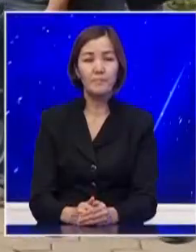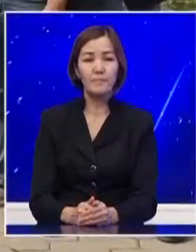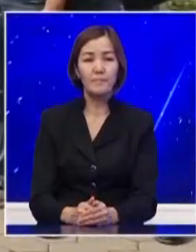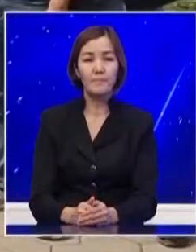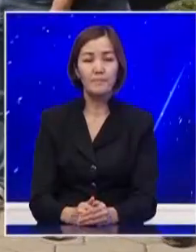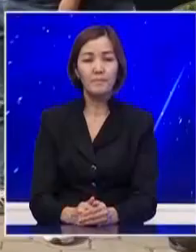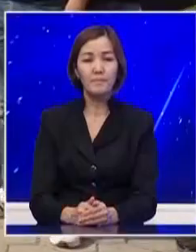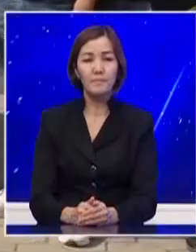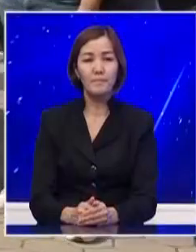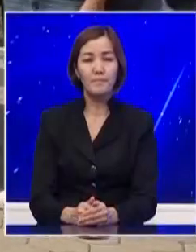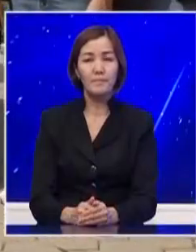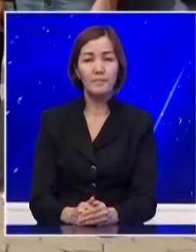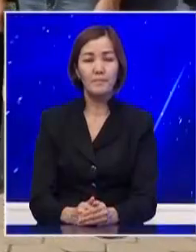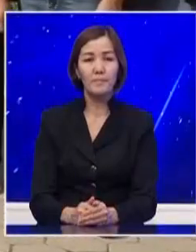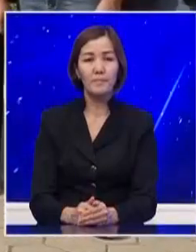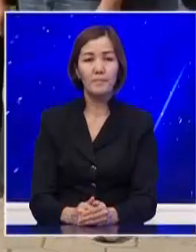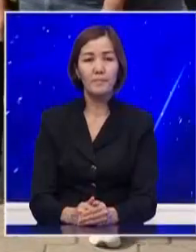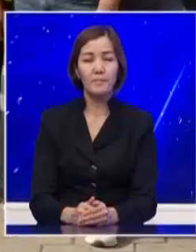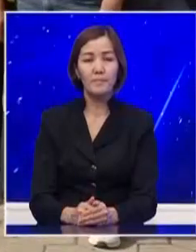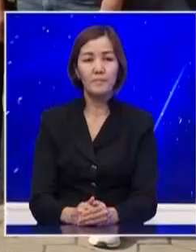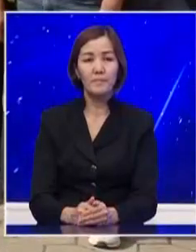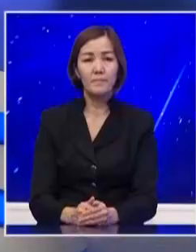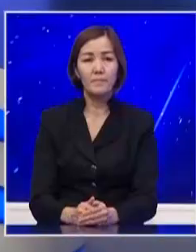басқармасы, баспасөз қызметі көмегімен.